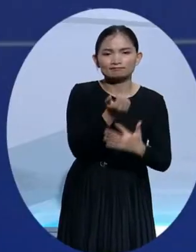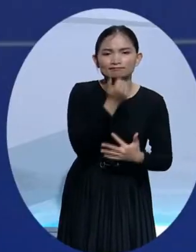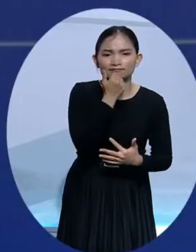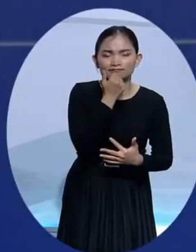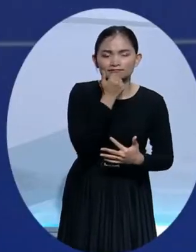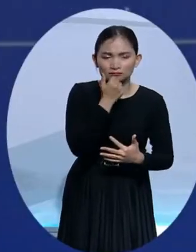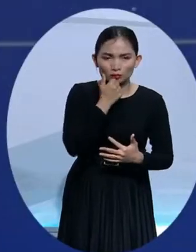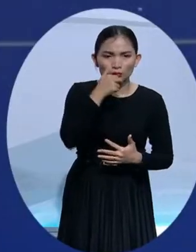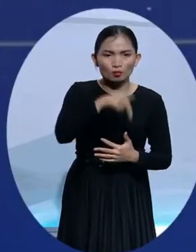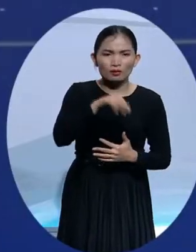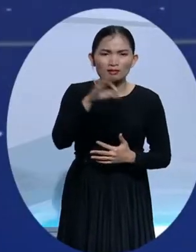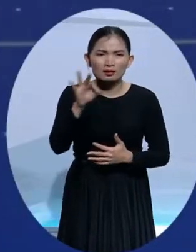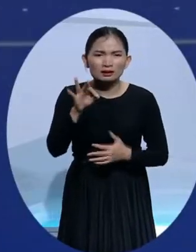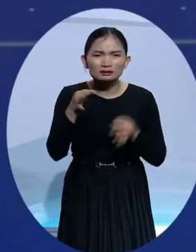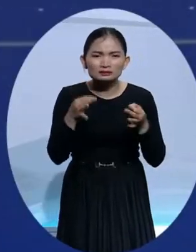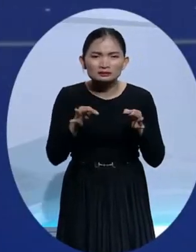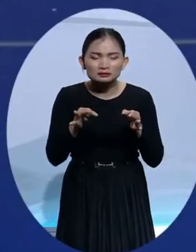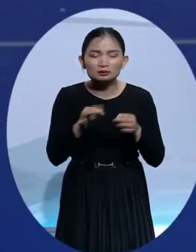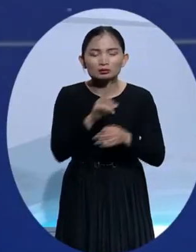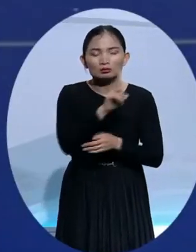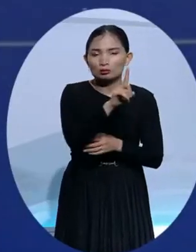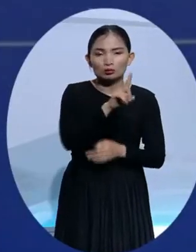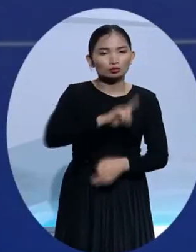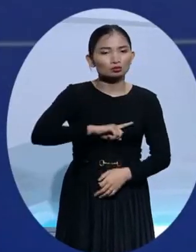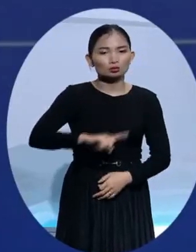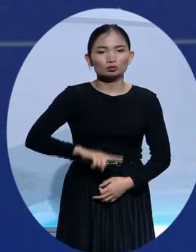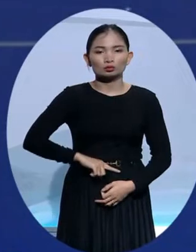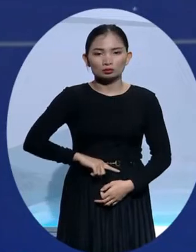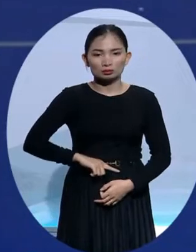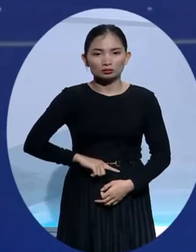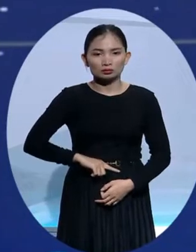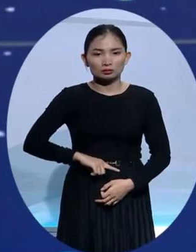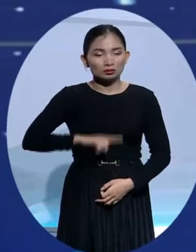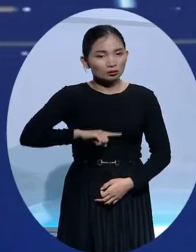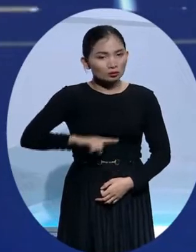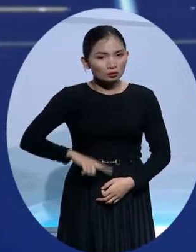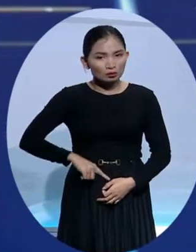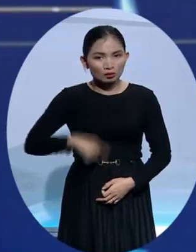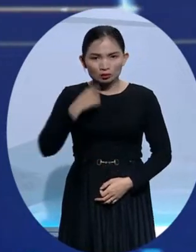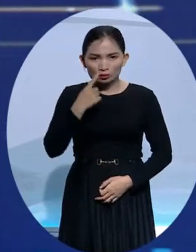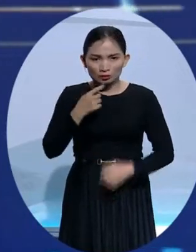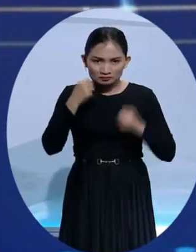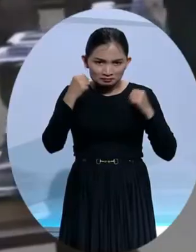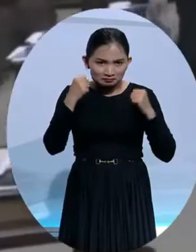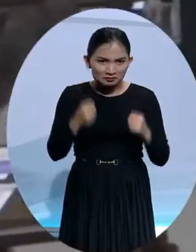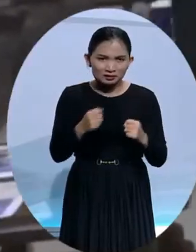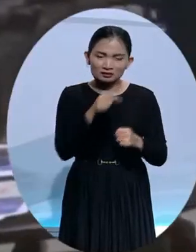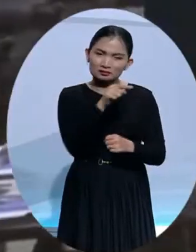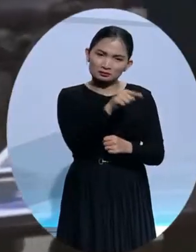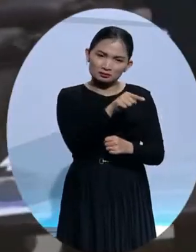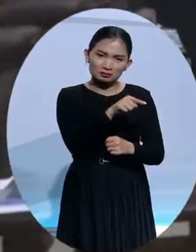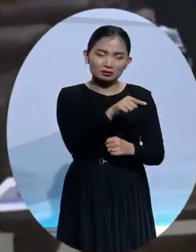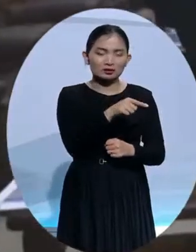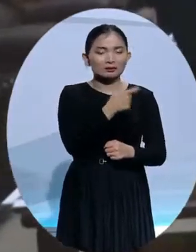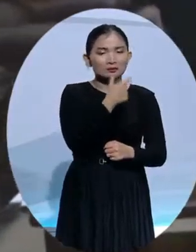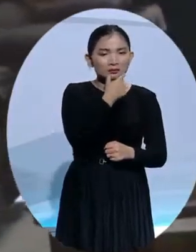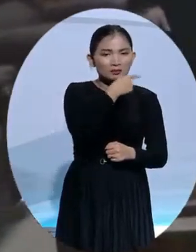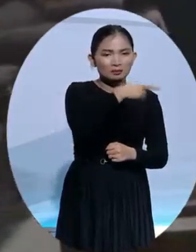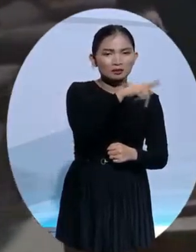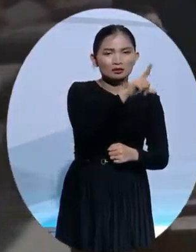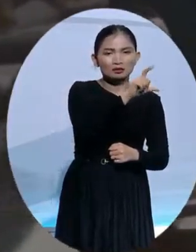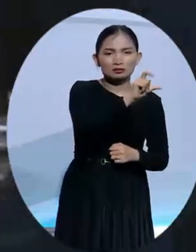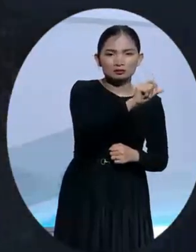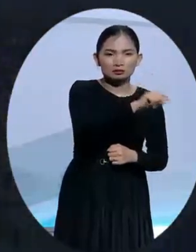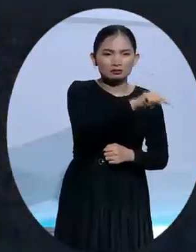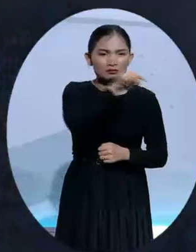các điều khoản của tuyên bố chung Trung-Mỹ. Trung Quốc nhấn mạnh, chuyến thăm cũng xâm phạm nghiêm trọng toàn vẹn lãnh thổ Trung Quốc, làm suy yếu một cách nghiêm